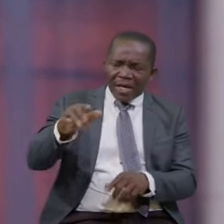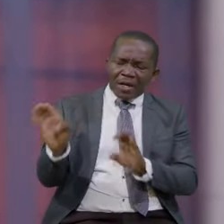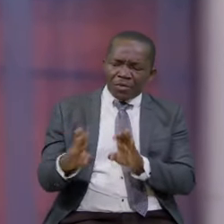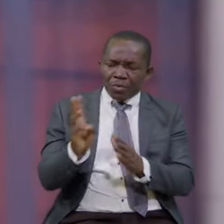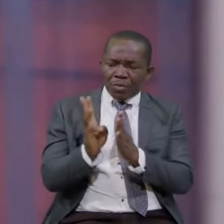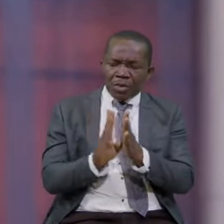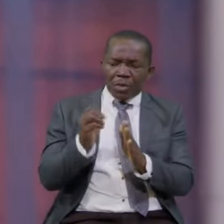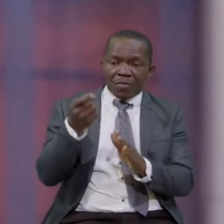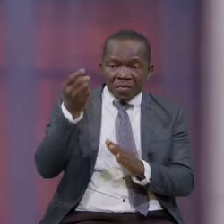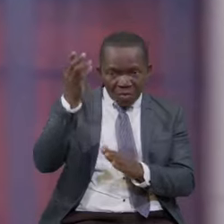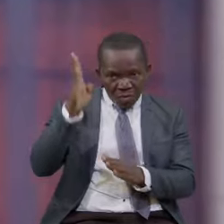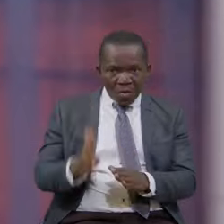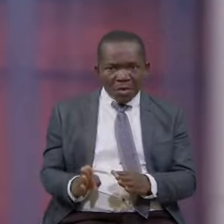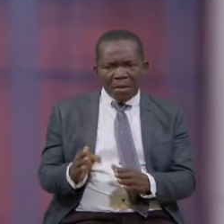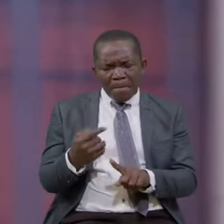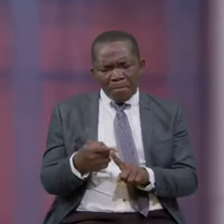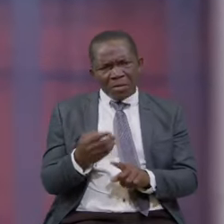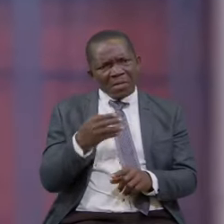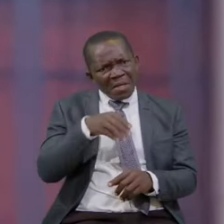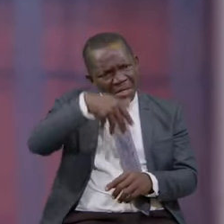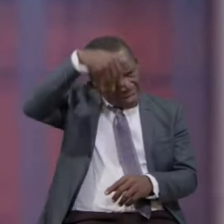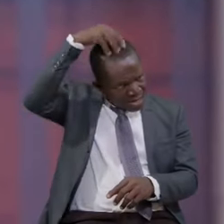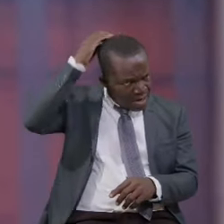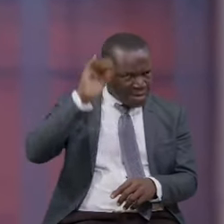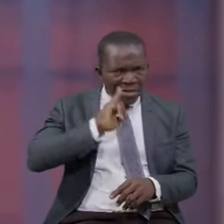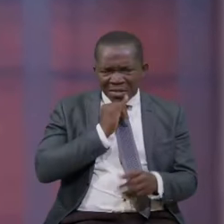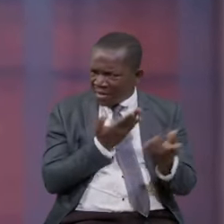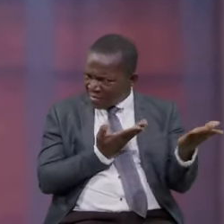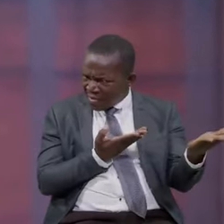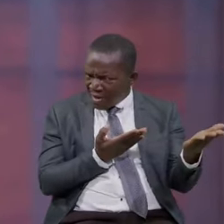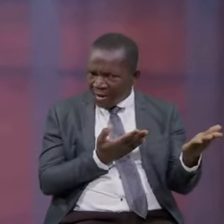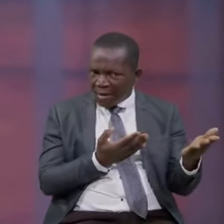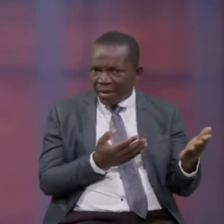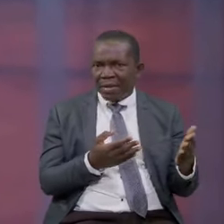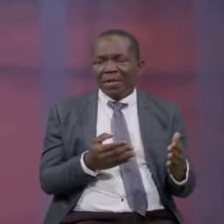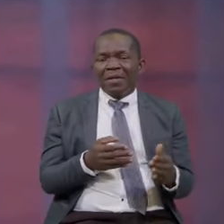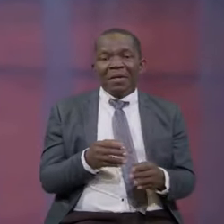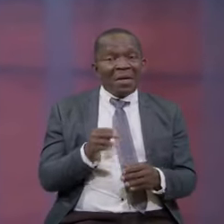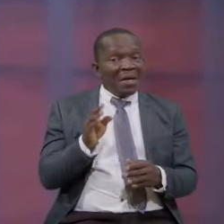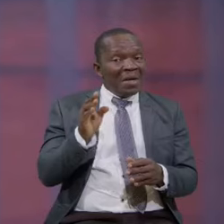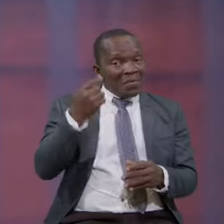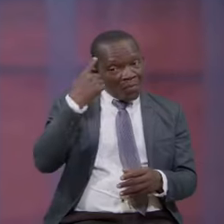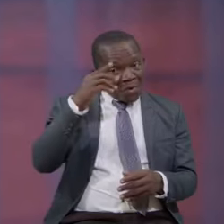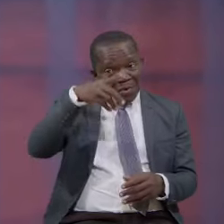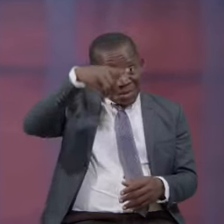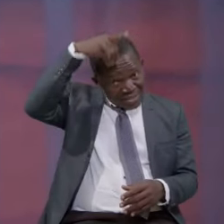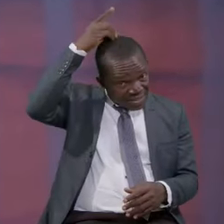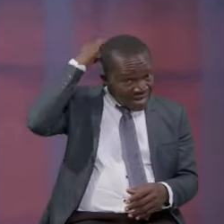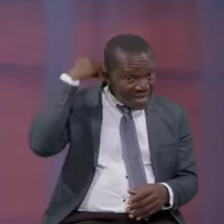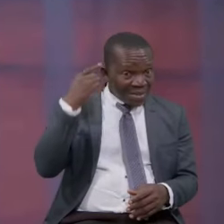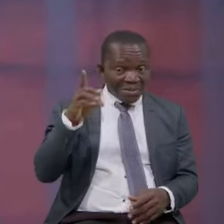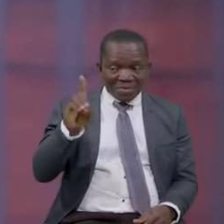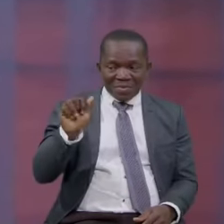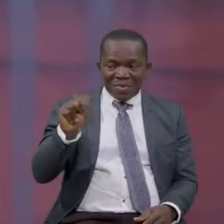mais un lion est dans la rue dans le cas de Daniel pas seulement selon des lions des lions des lions et ces lions étaient